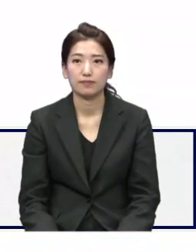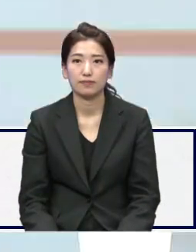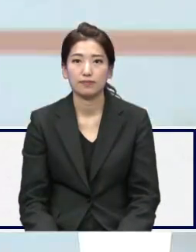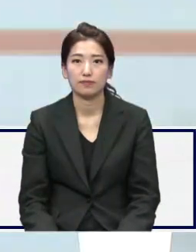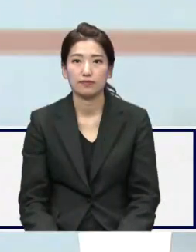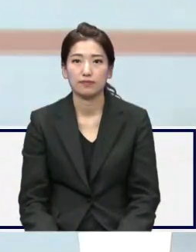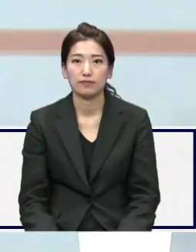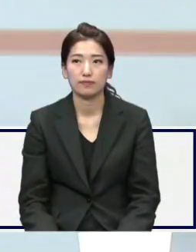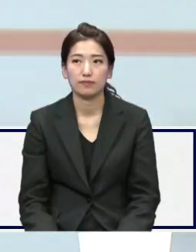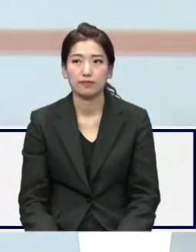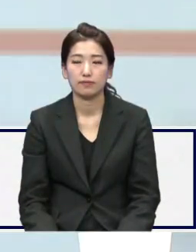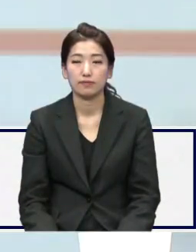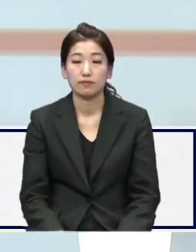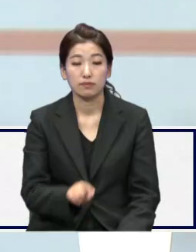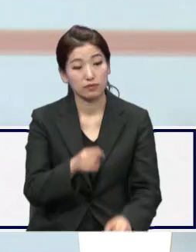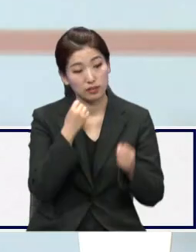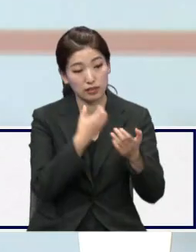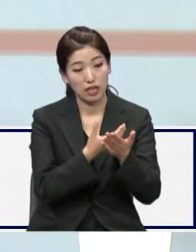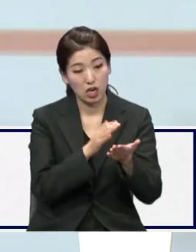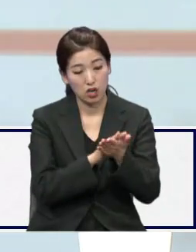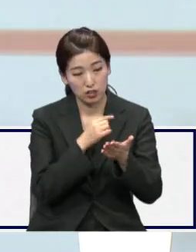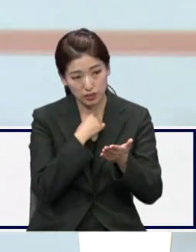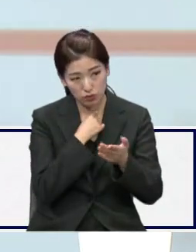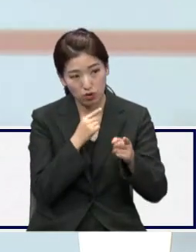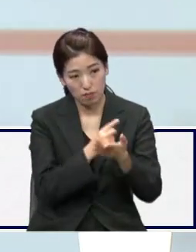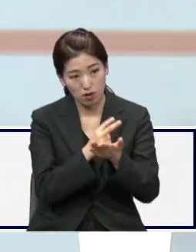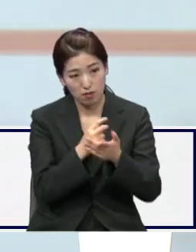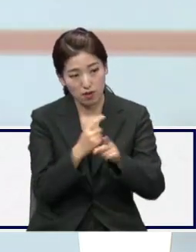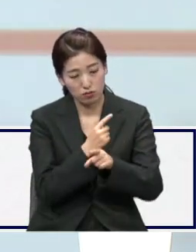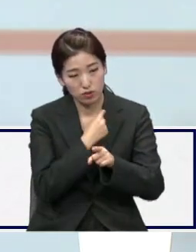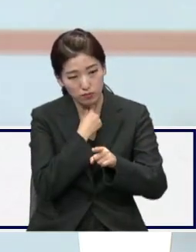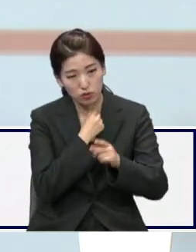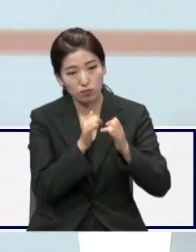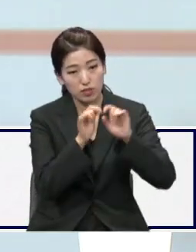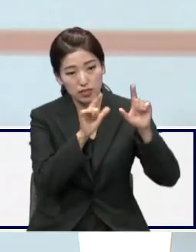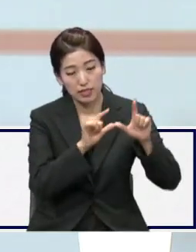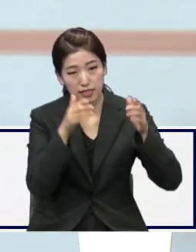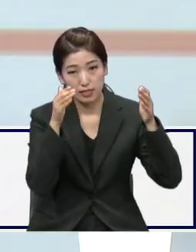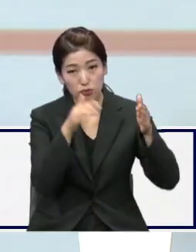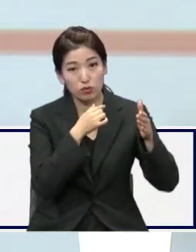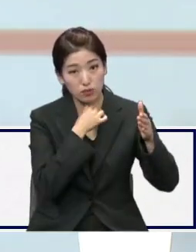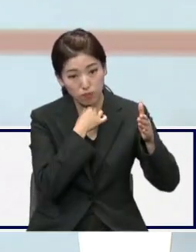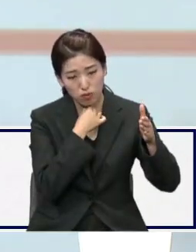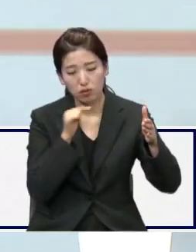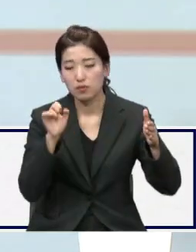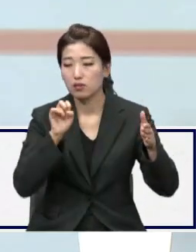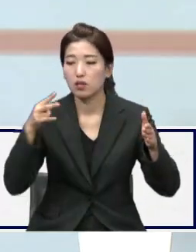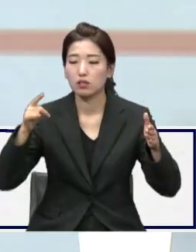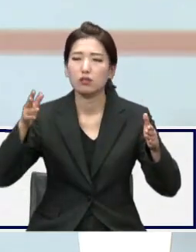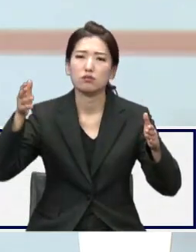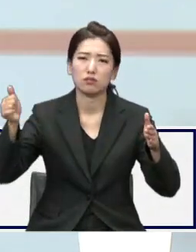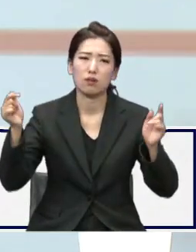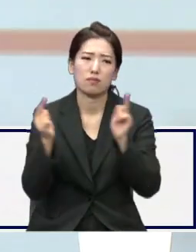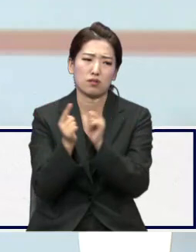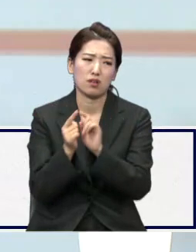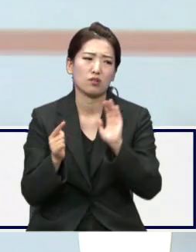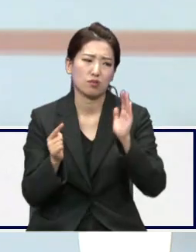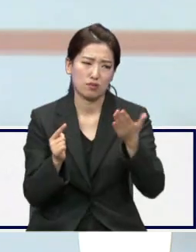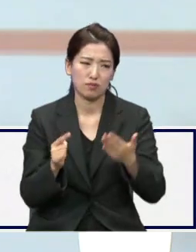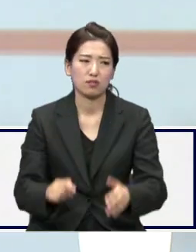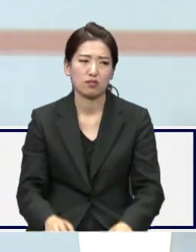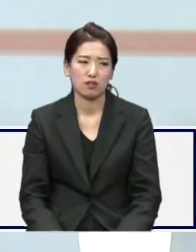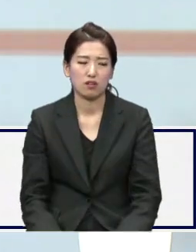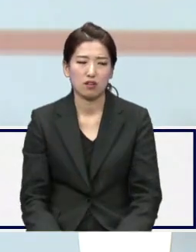위해서는 파트너인 야당 선 이대명 당대표를 만나야 될 될 거 같고요 두 번째는 국무총리